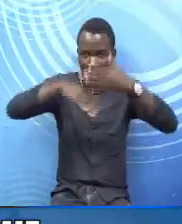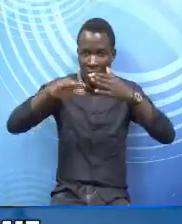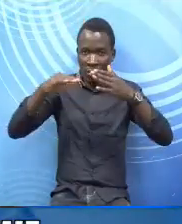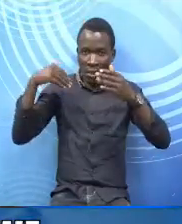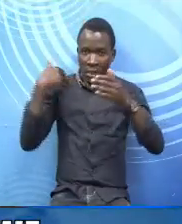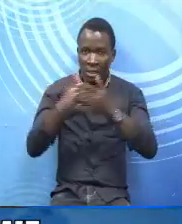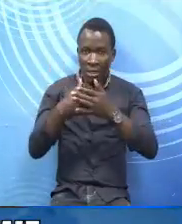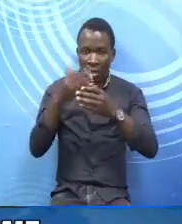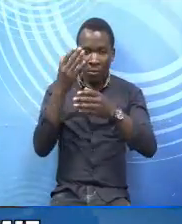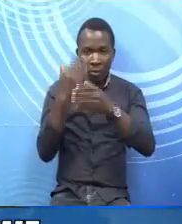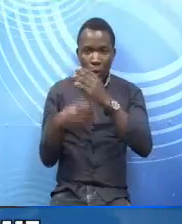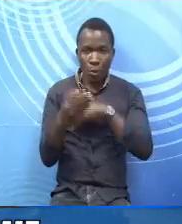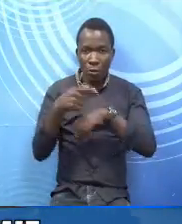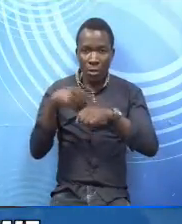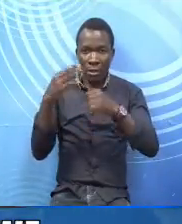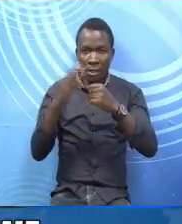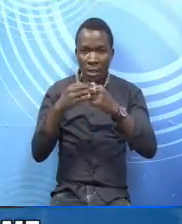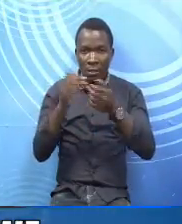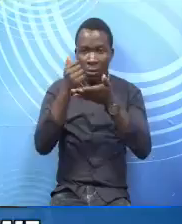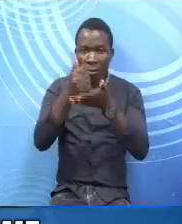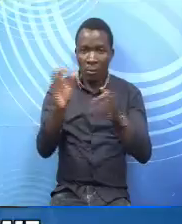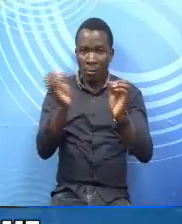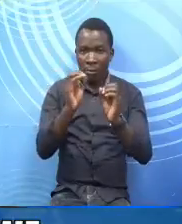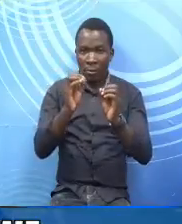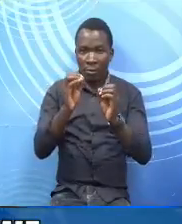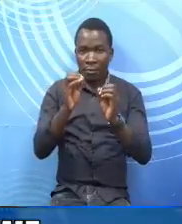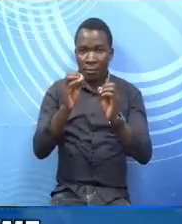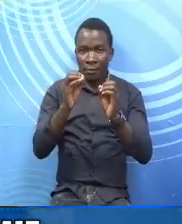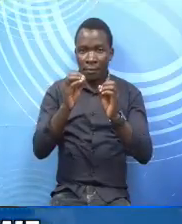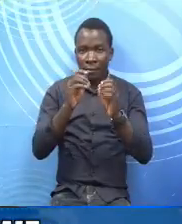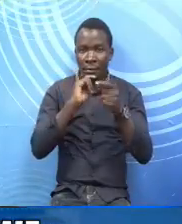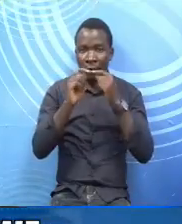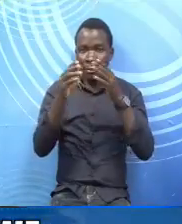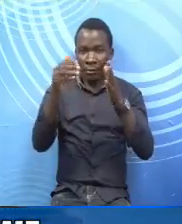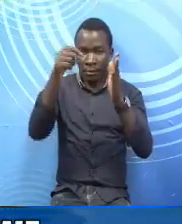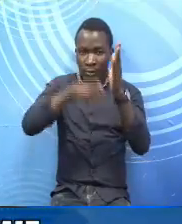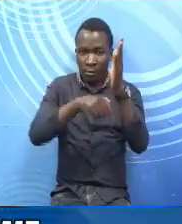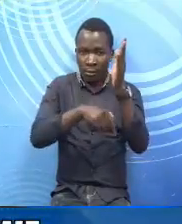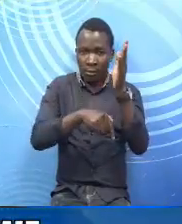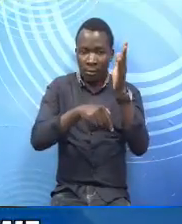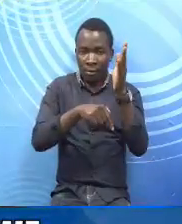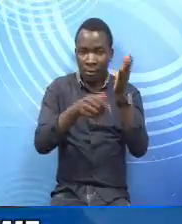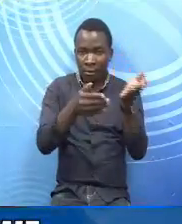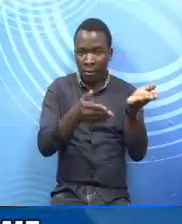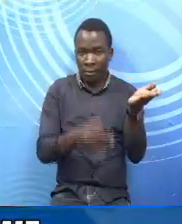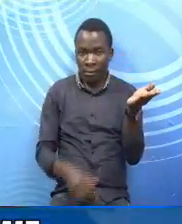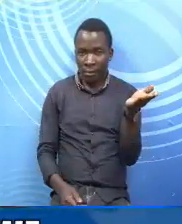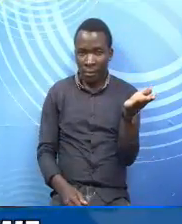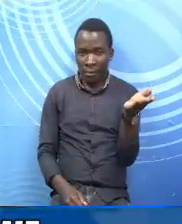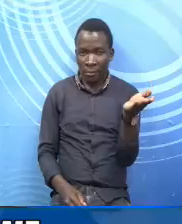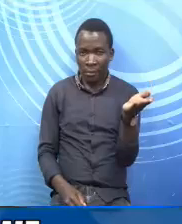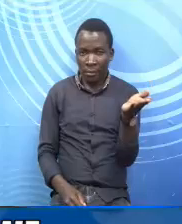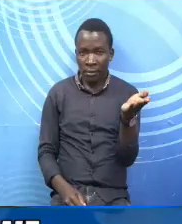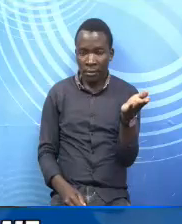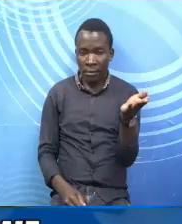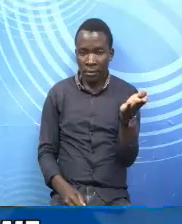mbiri atarabona ubufasha bwo kujya kwa muganga. Inkuru irambuye naho ibarusha impuhwe bihoye kika Ive Christian afatanyije na Eric Nshimimana.